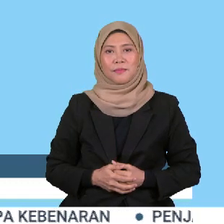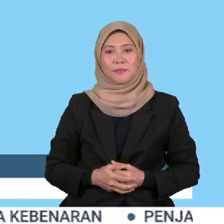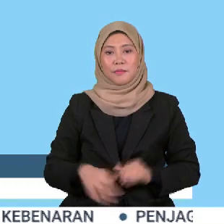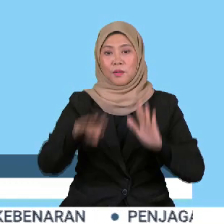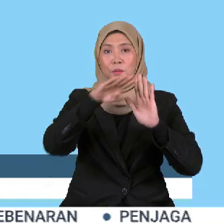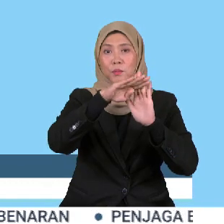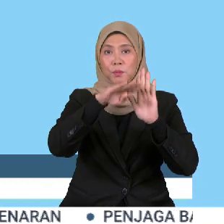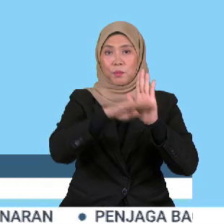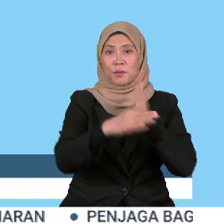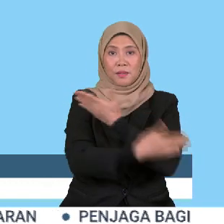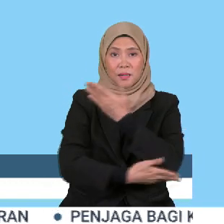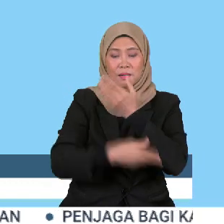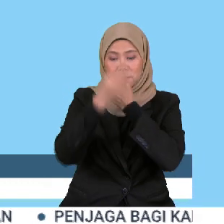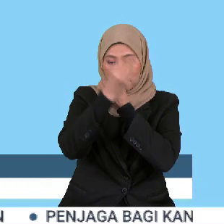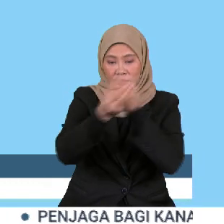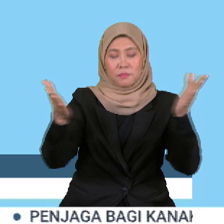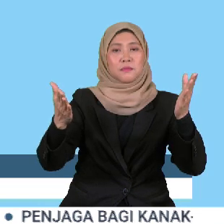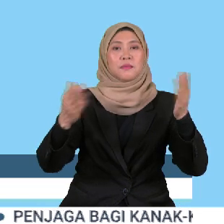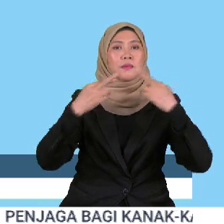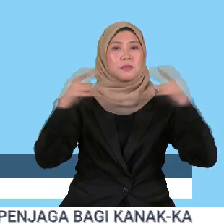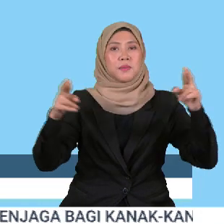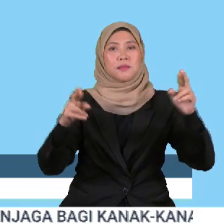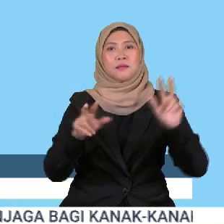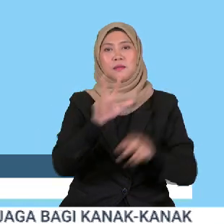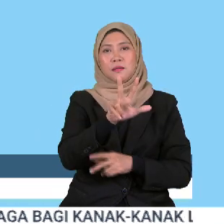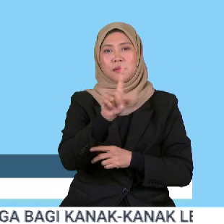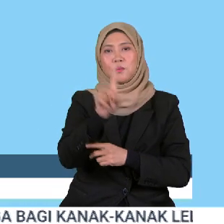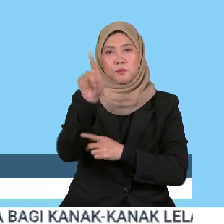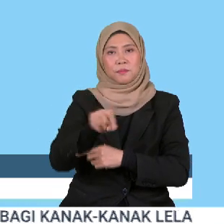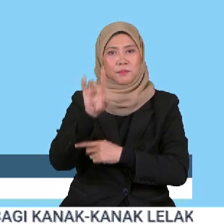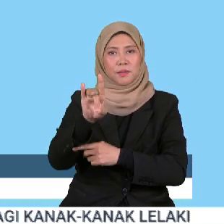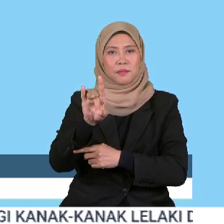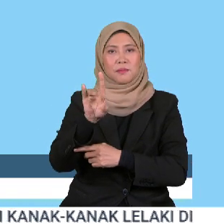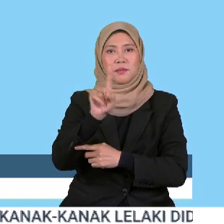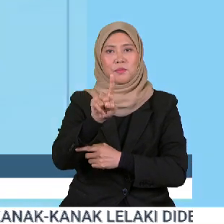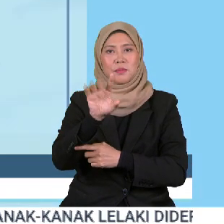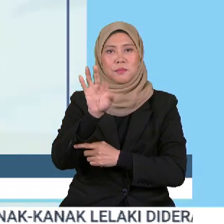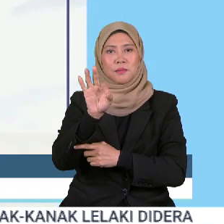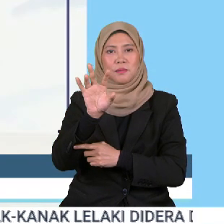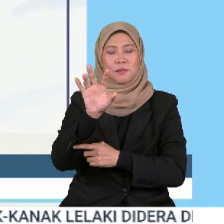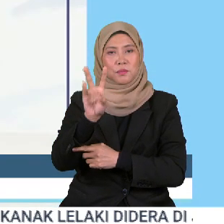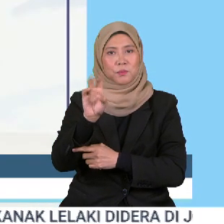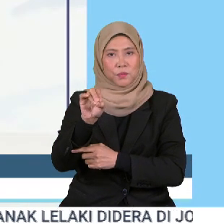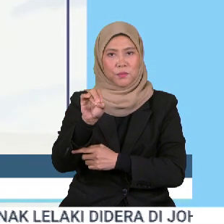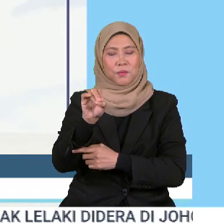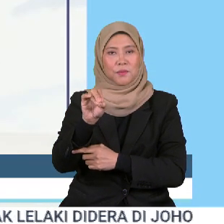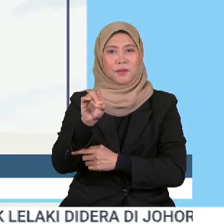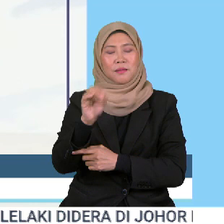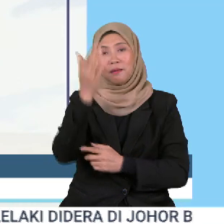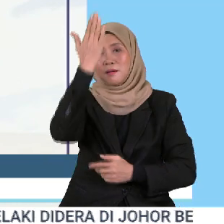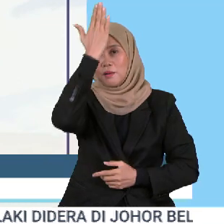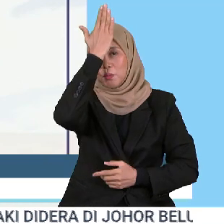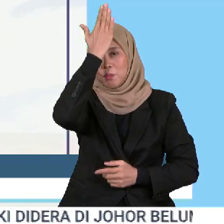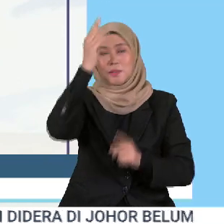Rukun negara diisytihar secara rasmi pada 31 Ogos 1970 oleh Yang di-Pertuan